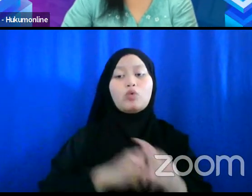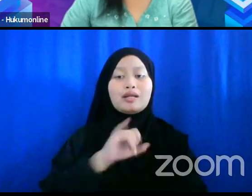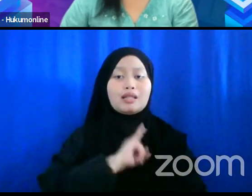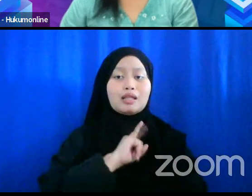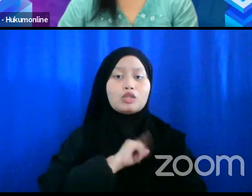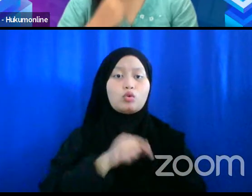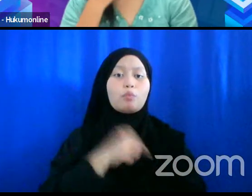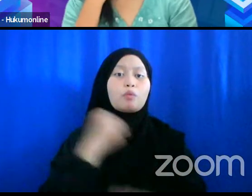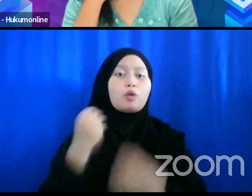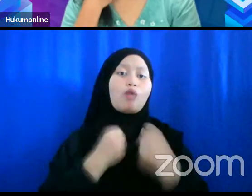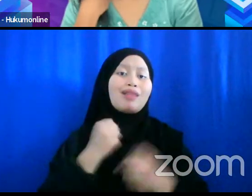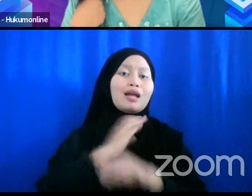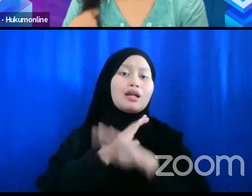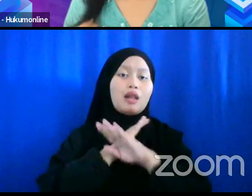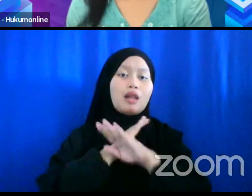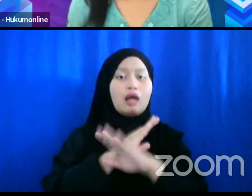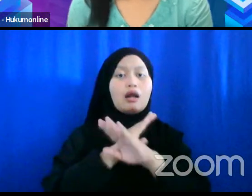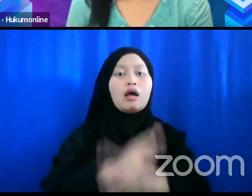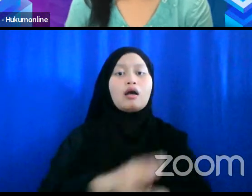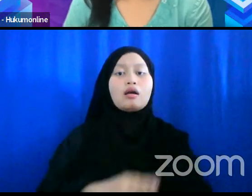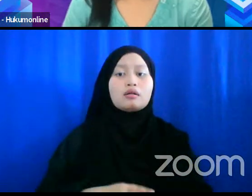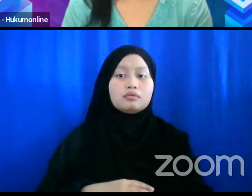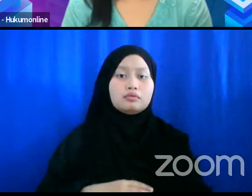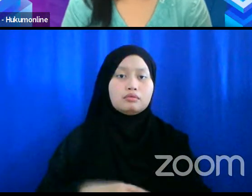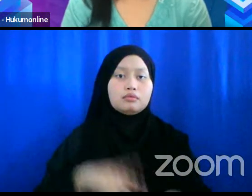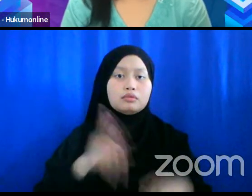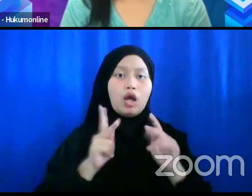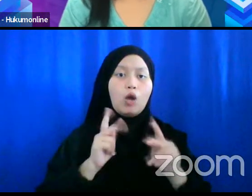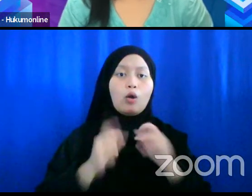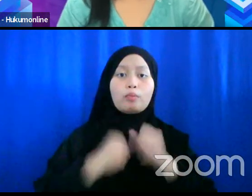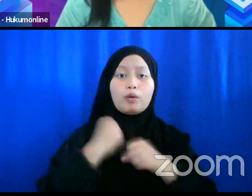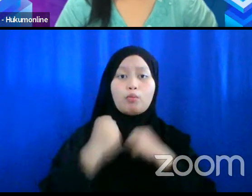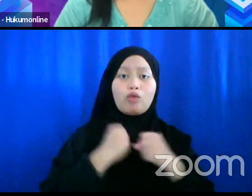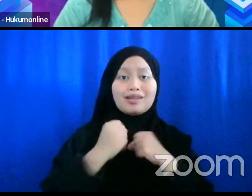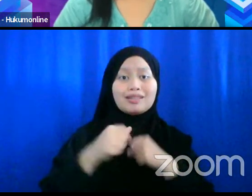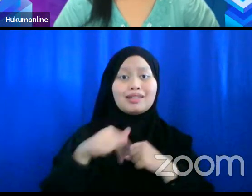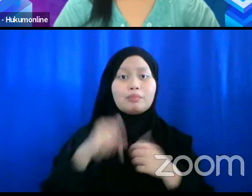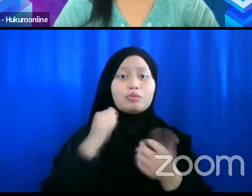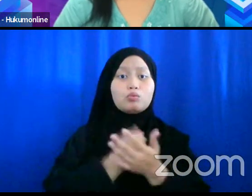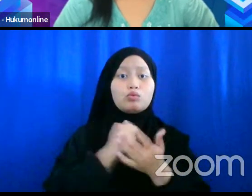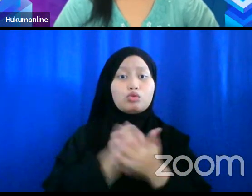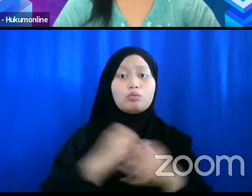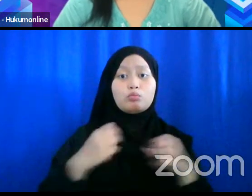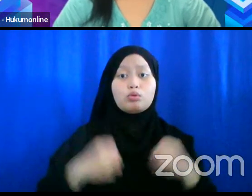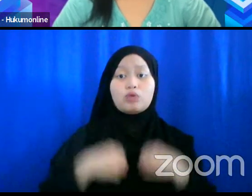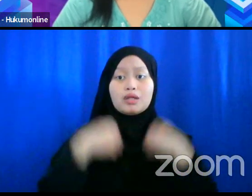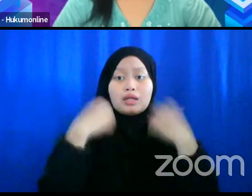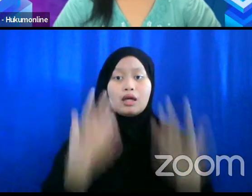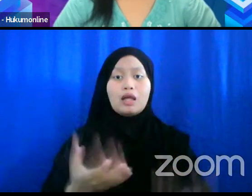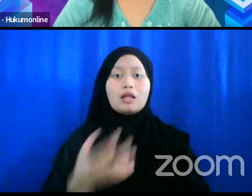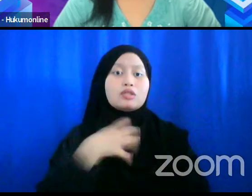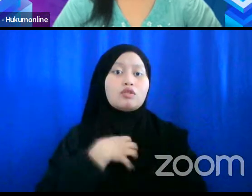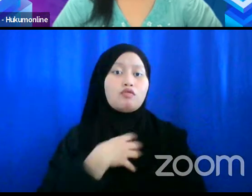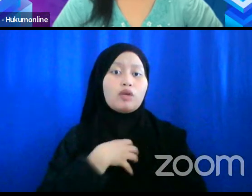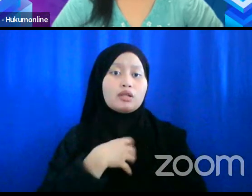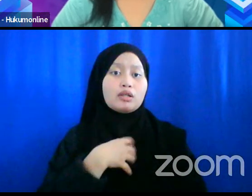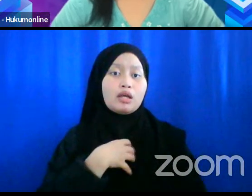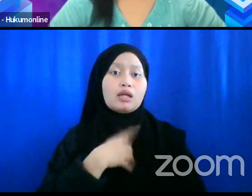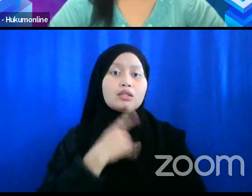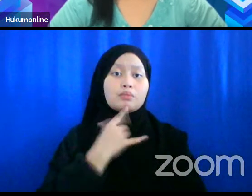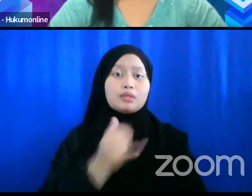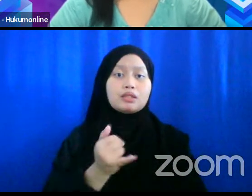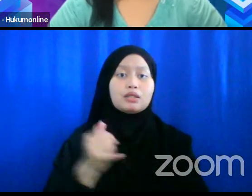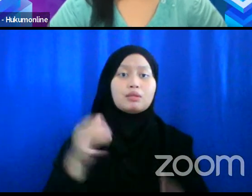kalau memang eh apa perbuatan ini sangat merugikan dan sifat-nya misalnya skalanya